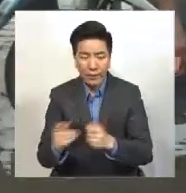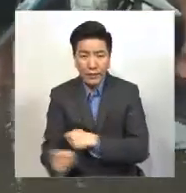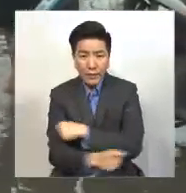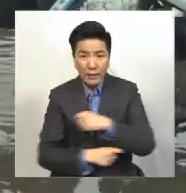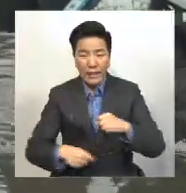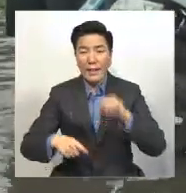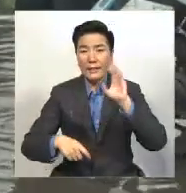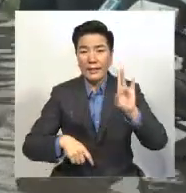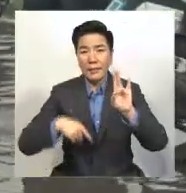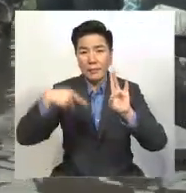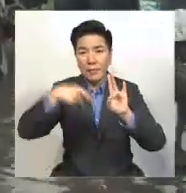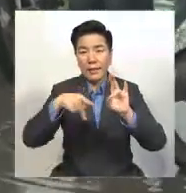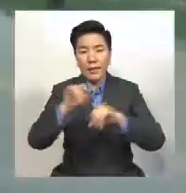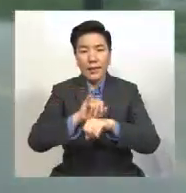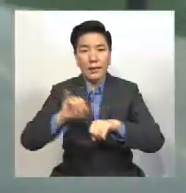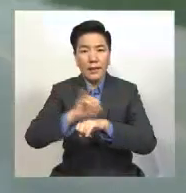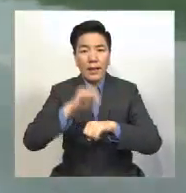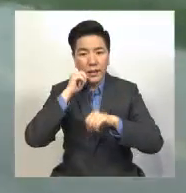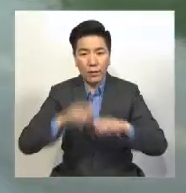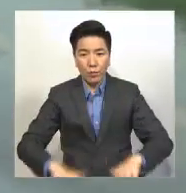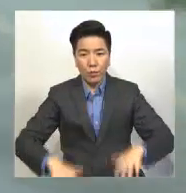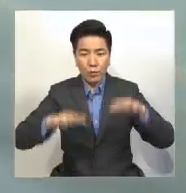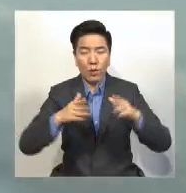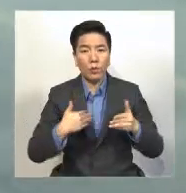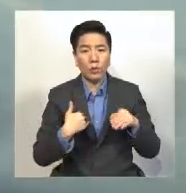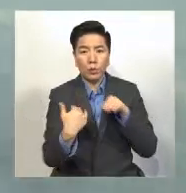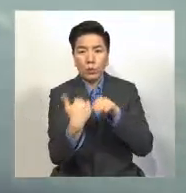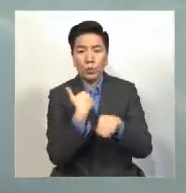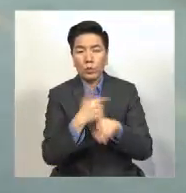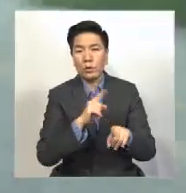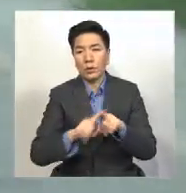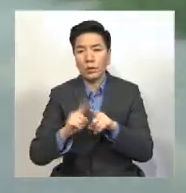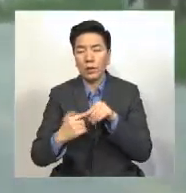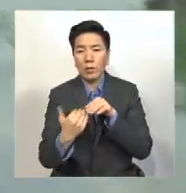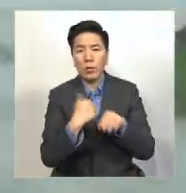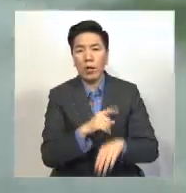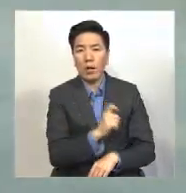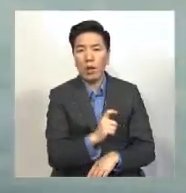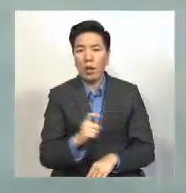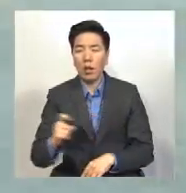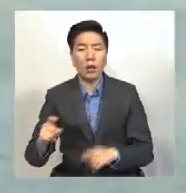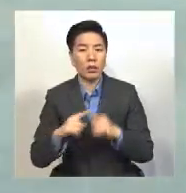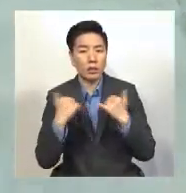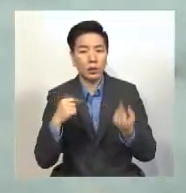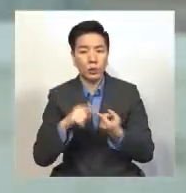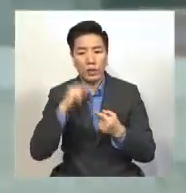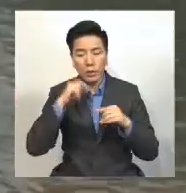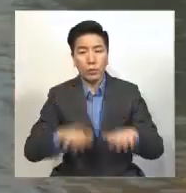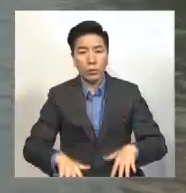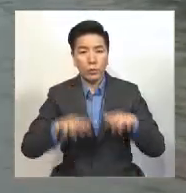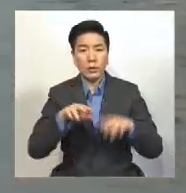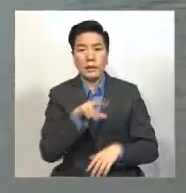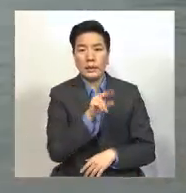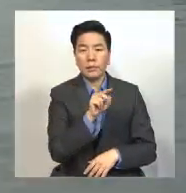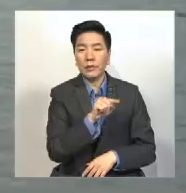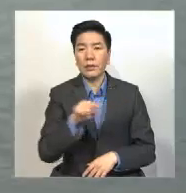ร่ของพี่น้องประชาชนถูกน้ำท่วมนะครับเช่นเดียวกับถนนที่เชื่อมต่อหมู่บ้านหลายสายสัญจรไปมายากลำบากครับปริมาณน้ำสูงประมา